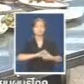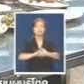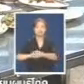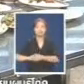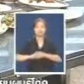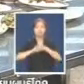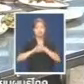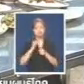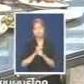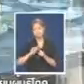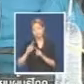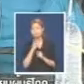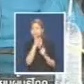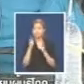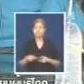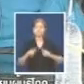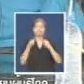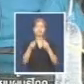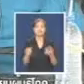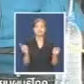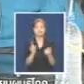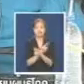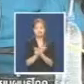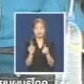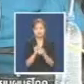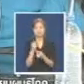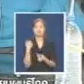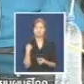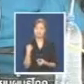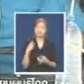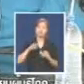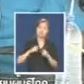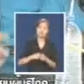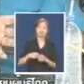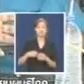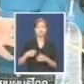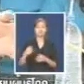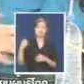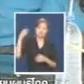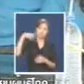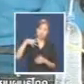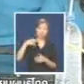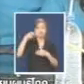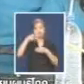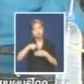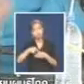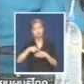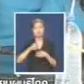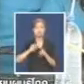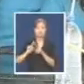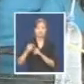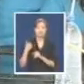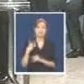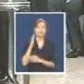สังคมอันนั้นจริงๆมีหลายปันใจมีเรื่องพลังงานมีเรื่องค่าน้ำมันพรุ่งนี้ลำตีเป็นของท่านนายกเป็นห่วงนะวันหลัง